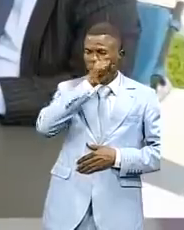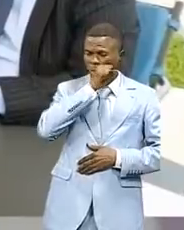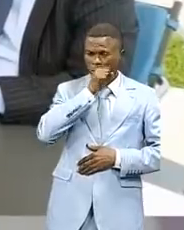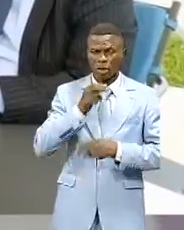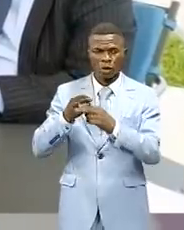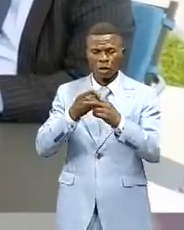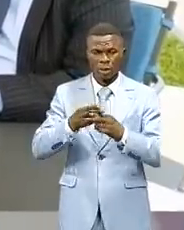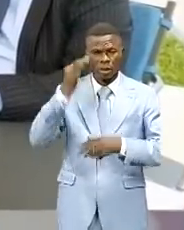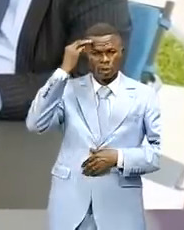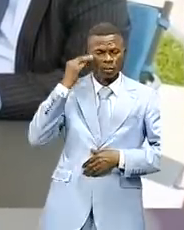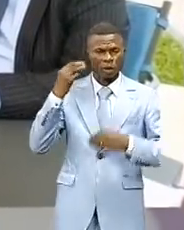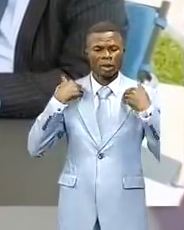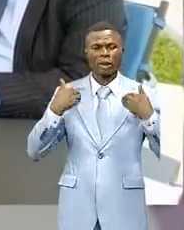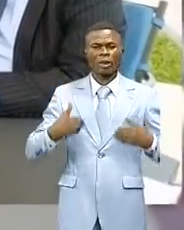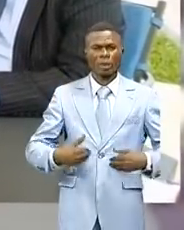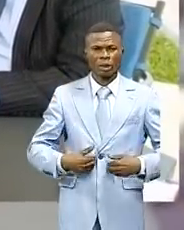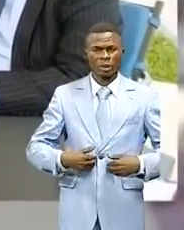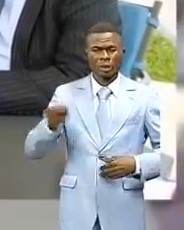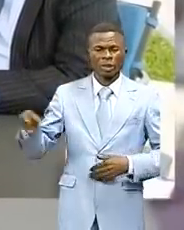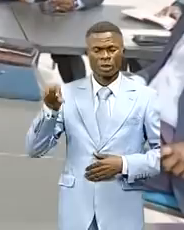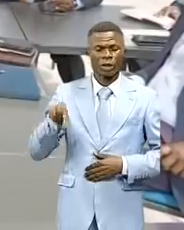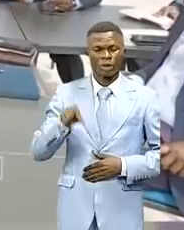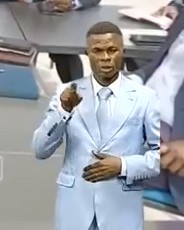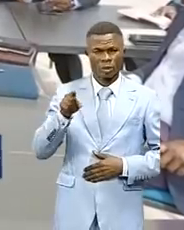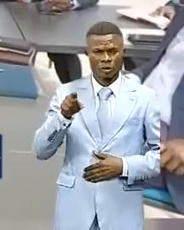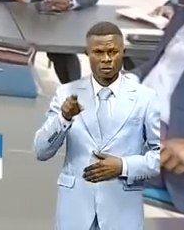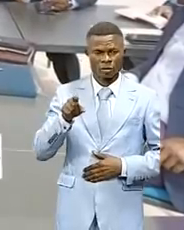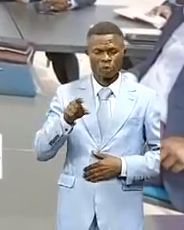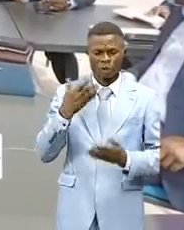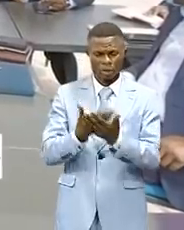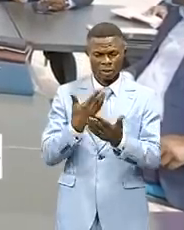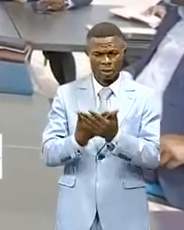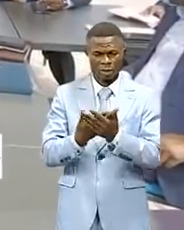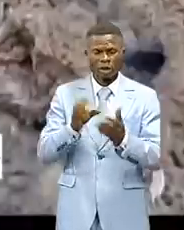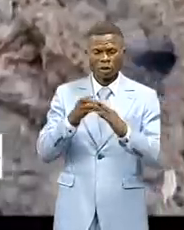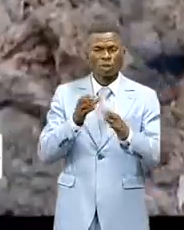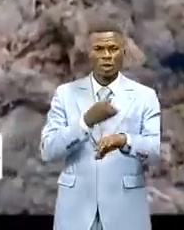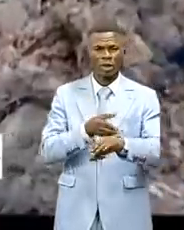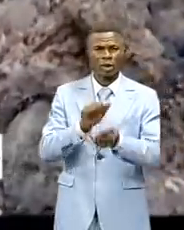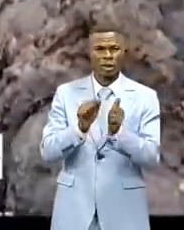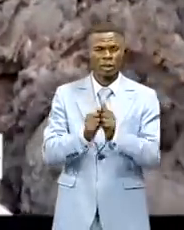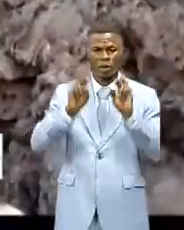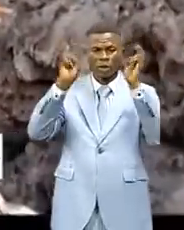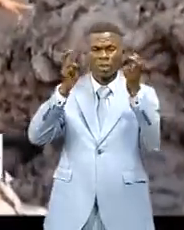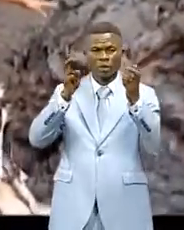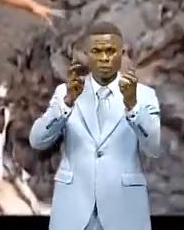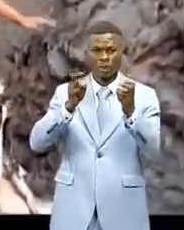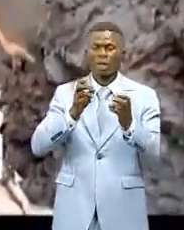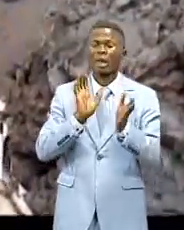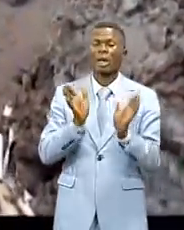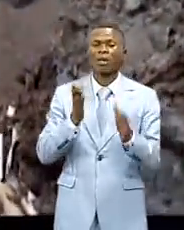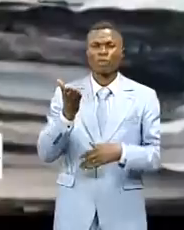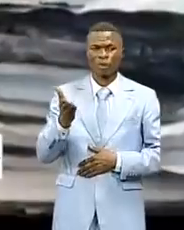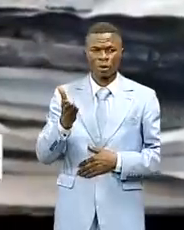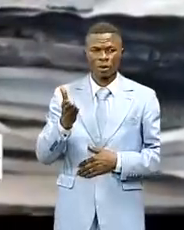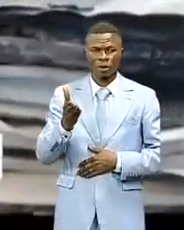du ministre de la santé jean jacques bongani font une course contre la montre dans une ville en alerte jaune des